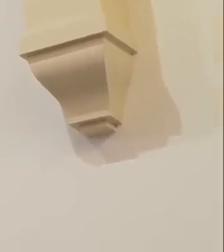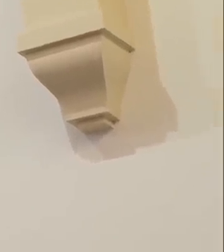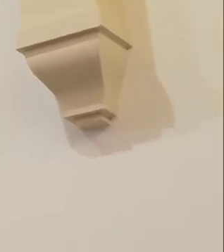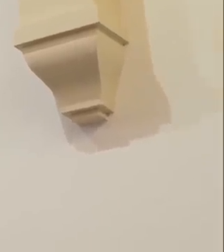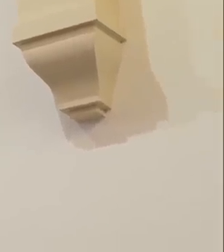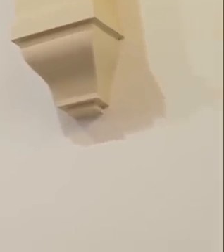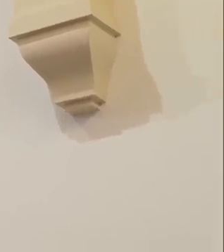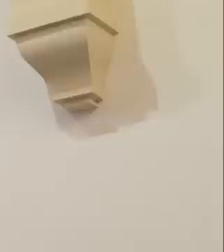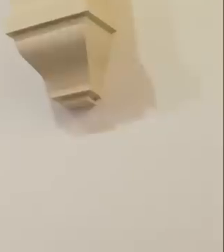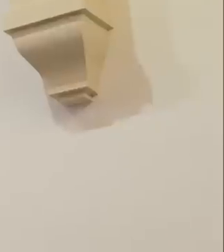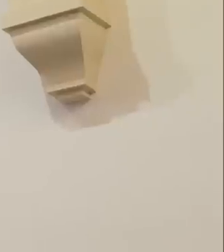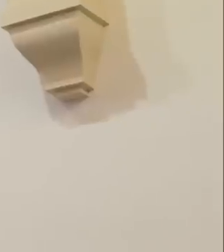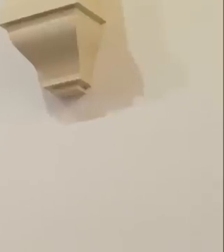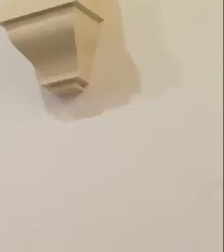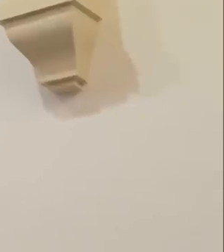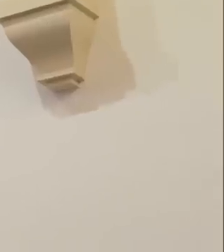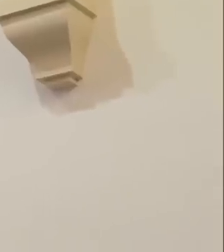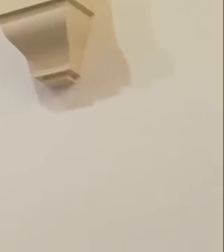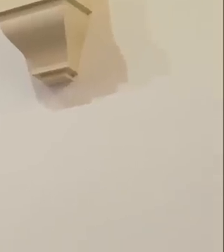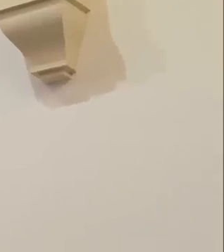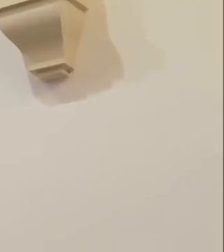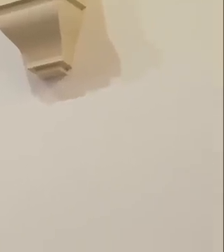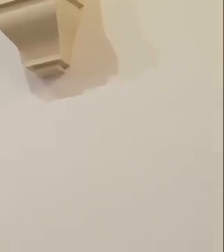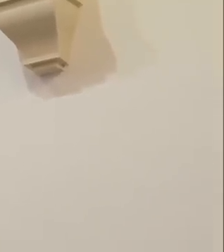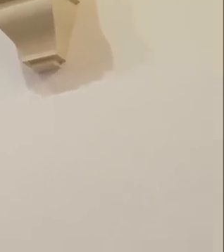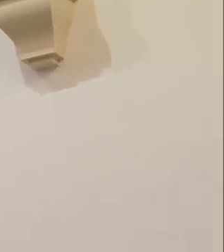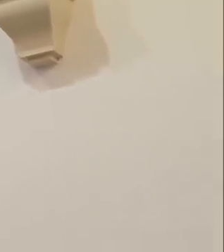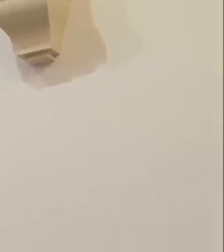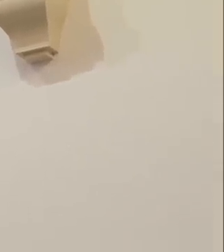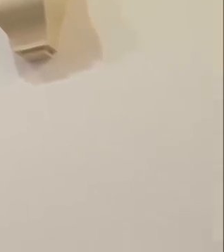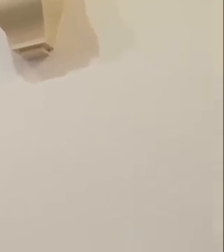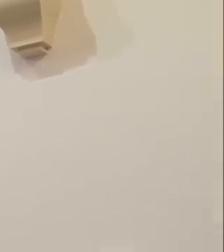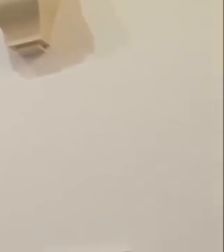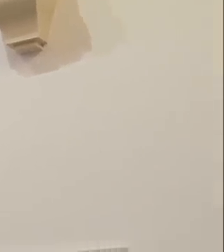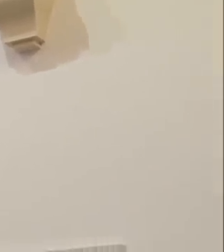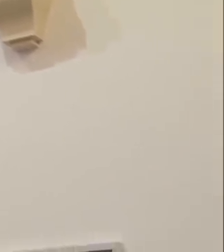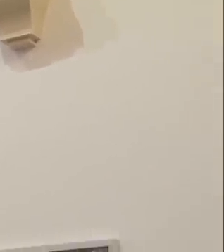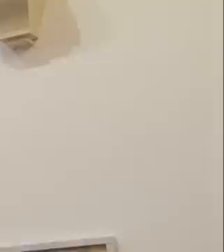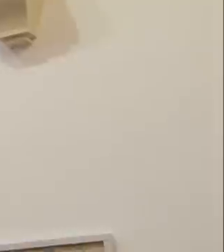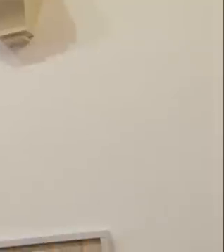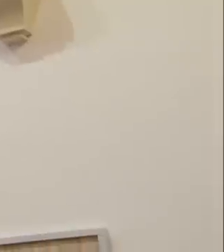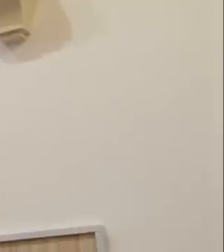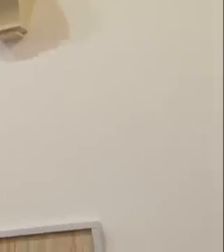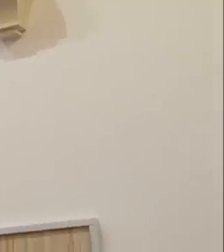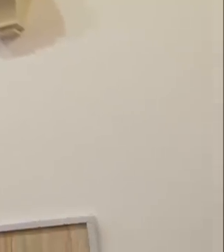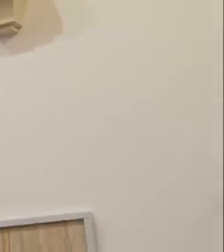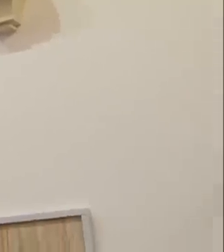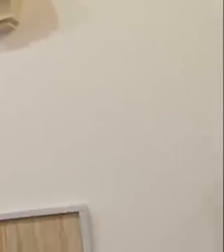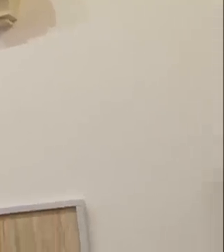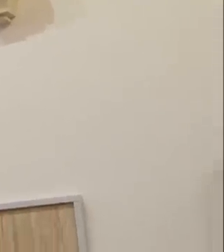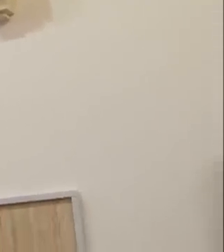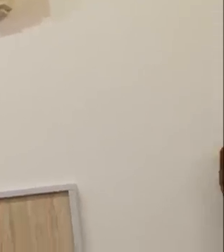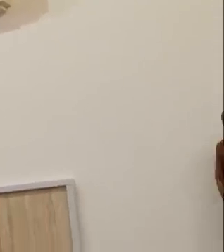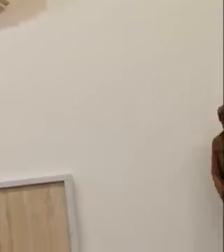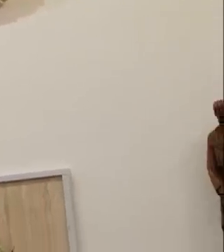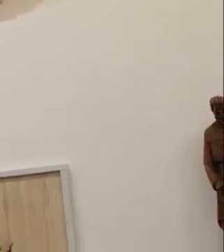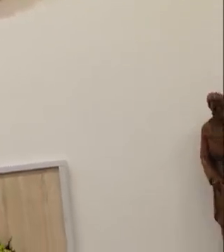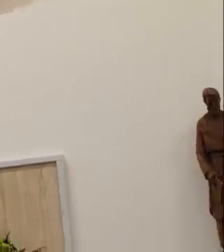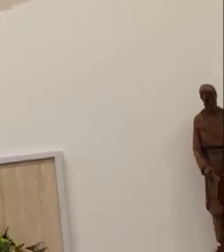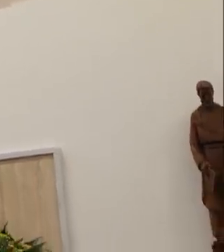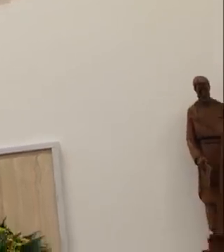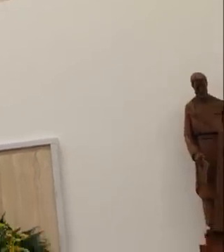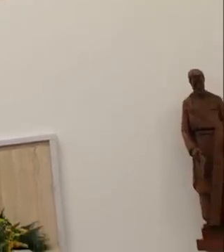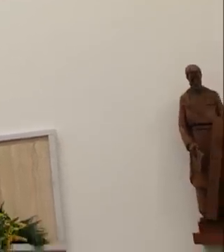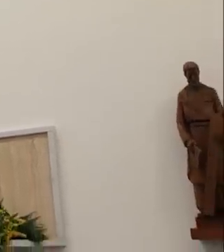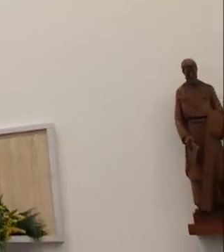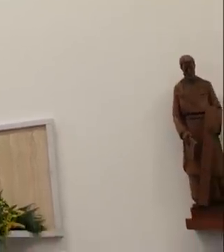il-ħaruf tal-ħaj Int li omt min-bejn l-imwit Abar vojt